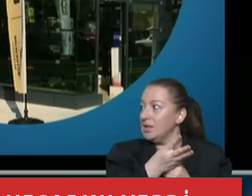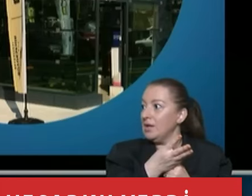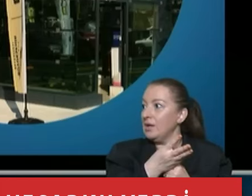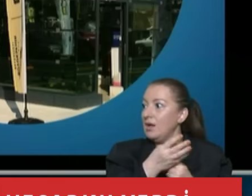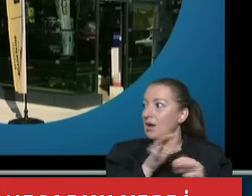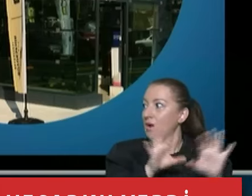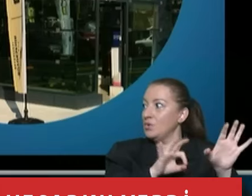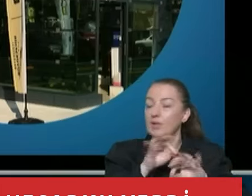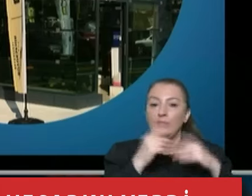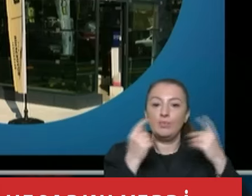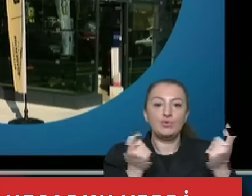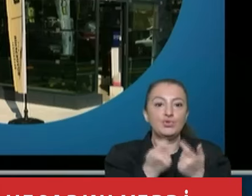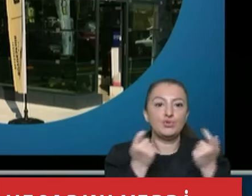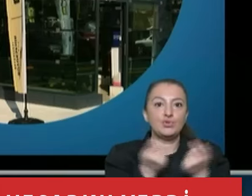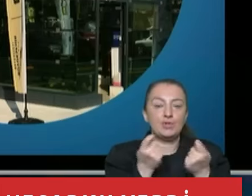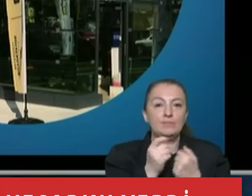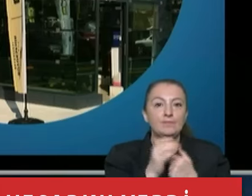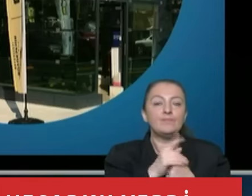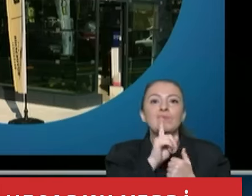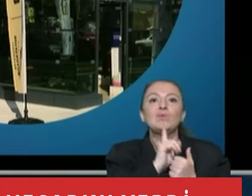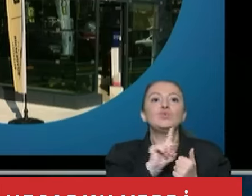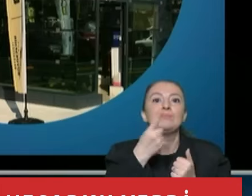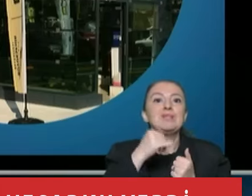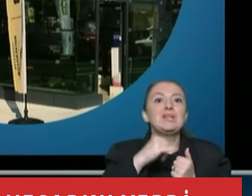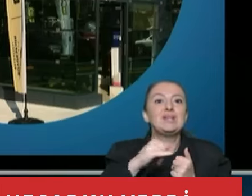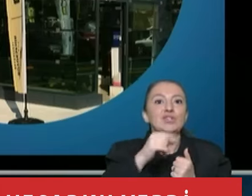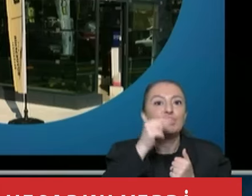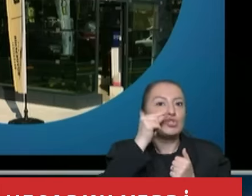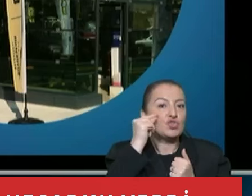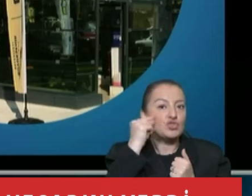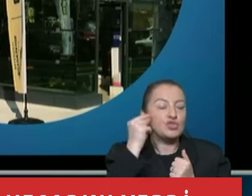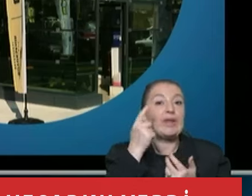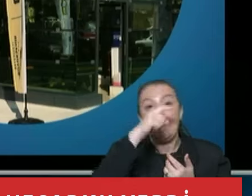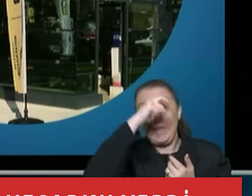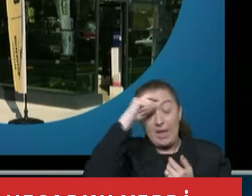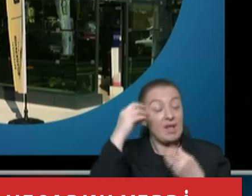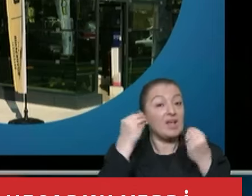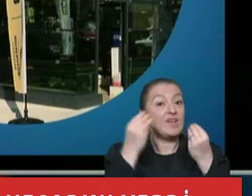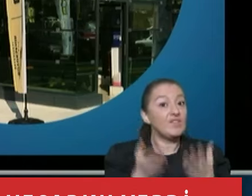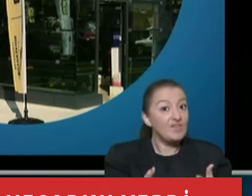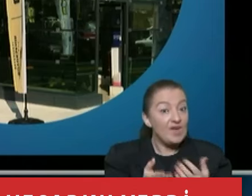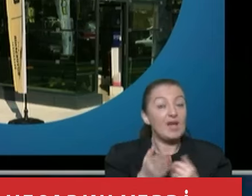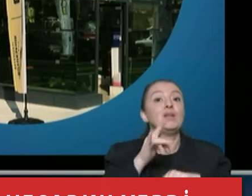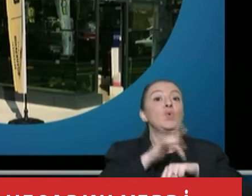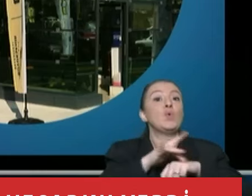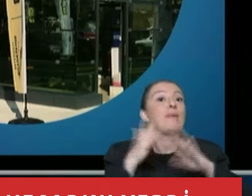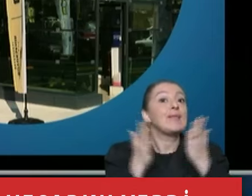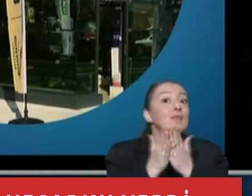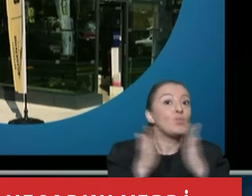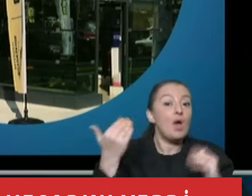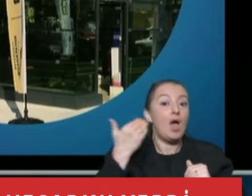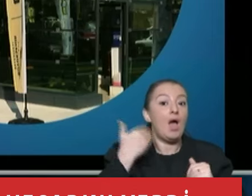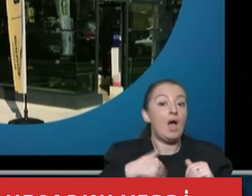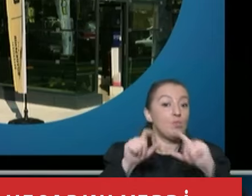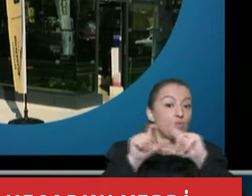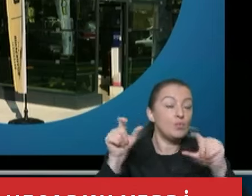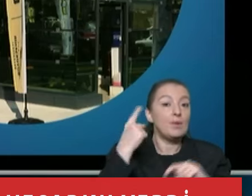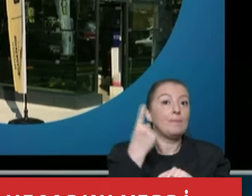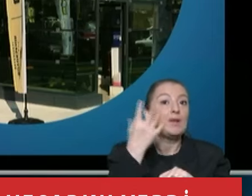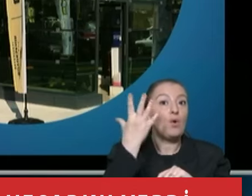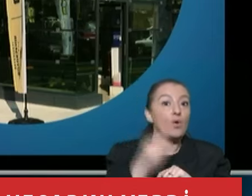özetlemeye çalıştım 100 binee yakın kişinin emek verdiği ülkemizin en büyük Kamu kurumlarından biri